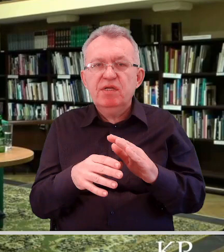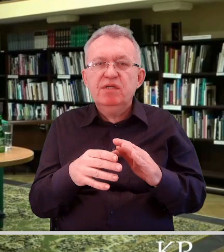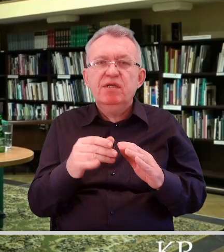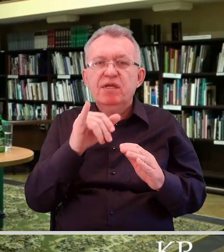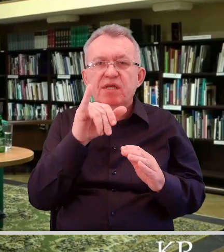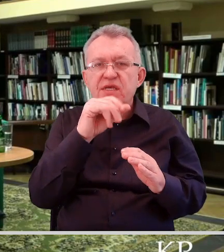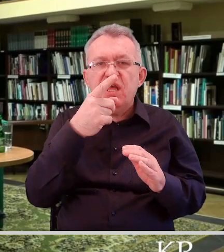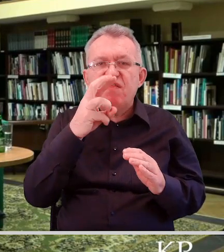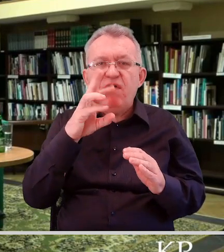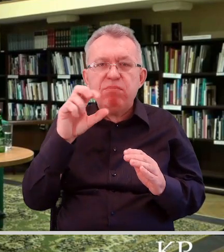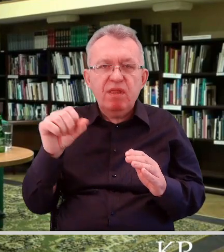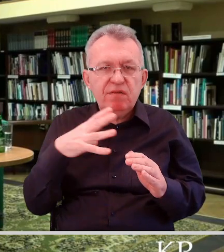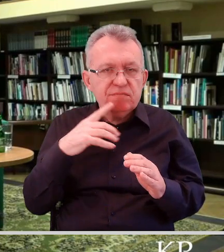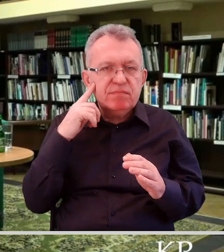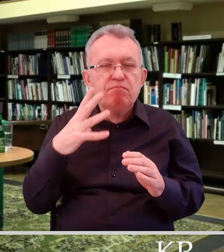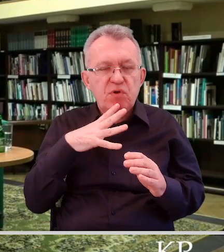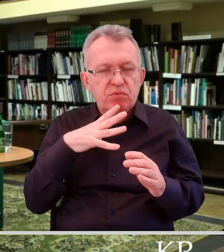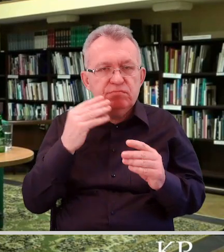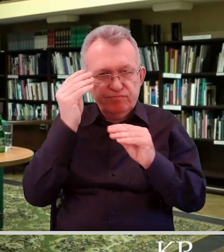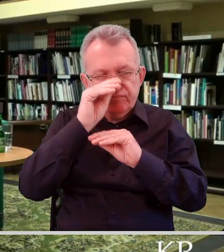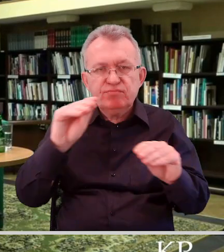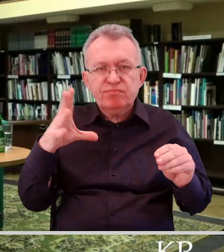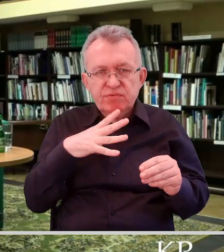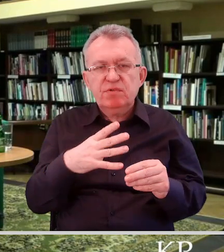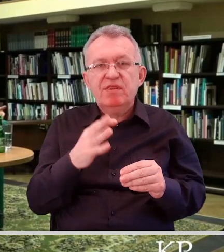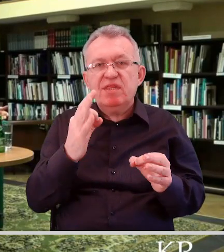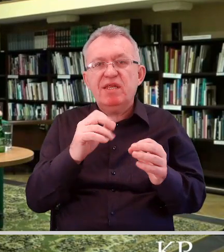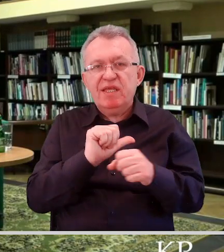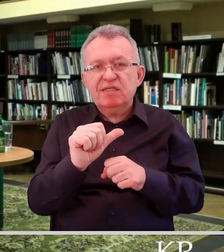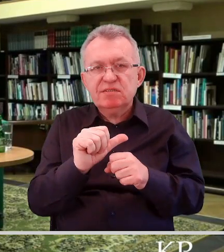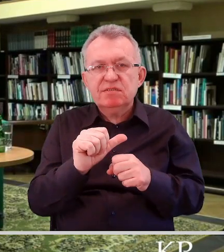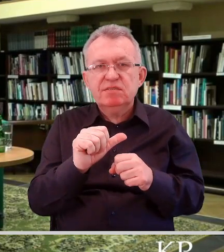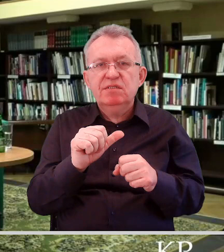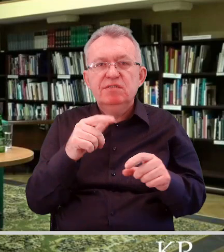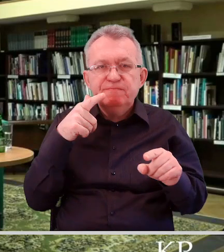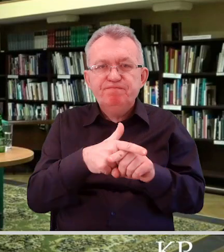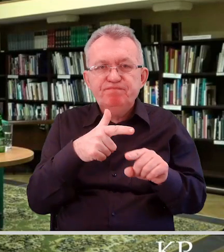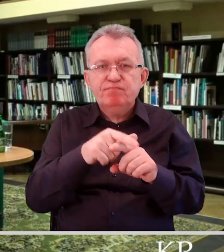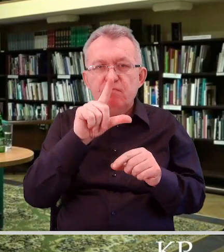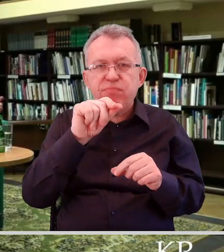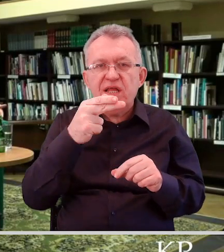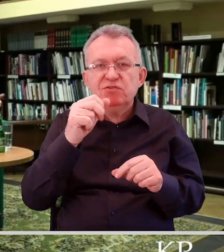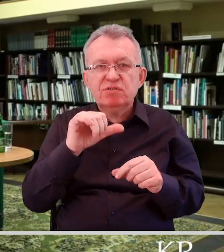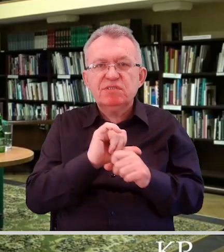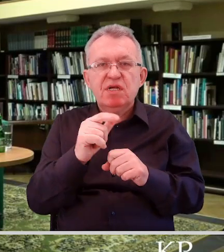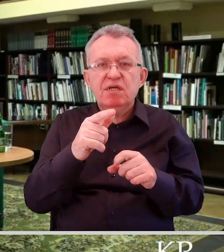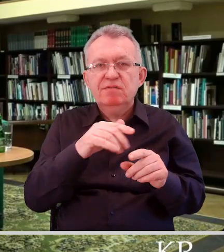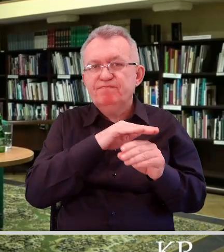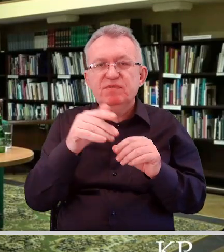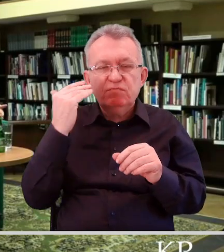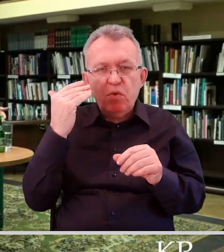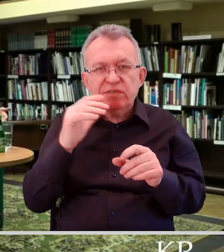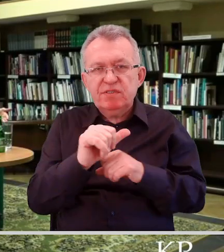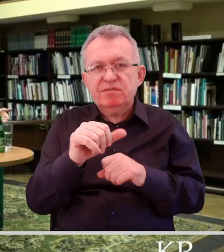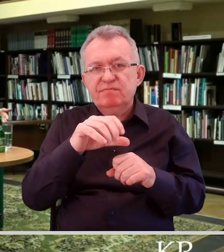jedwabne jednak zostało nazwane w pewnym momencie. Czy teraz jest kwestia pańszczyzny, czy w ogóle klas społecznych, prawda? Teraz się